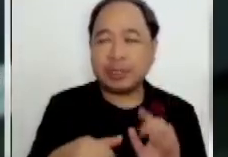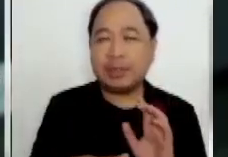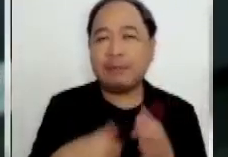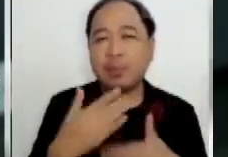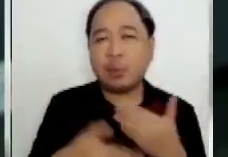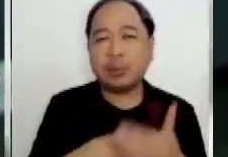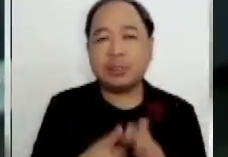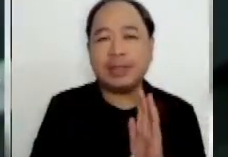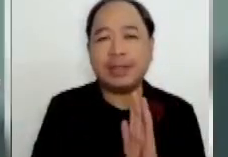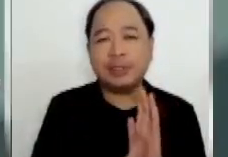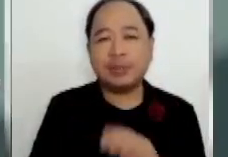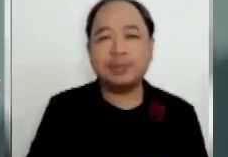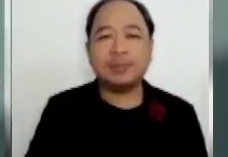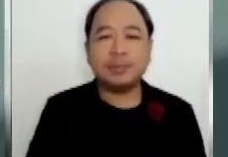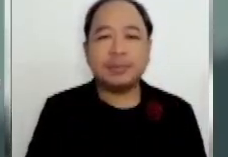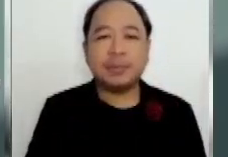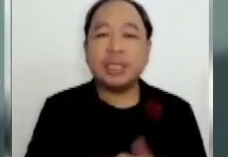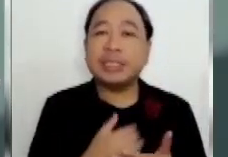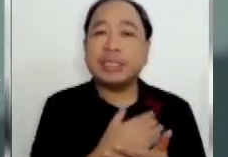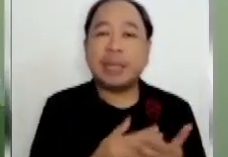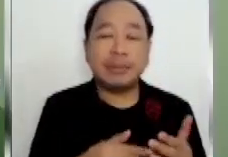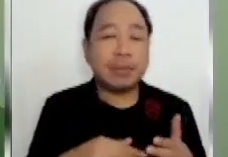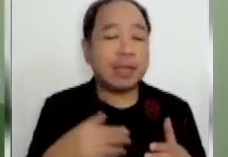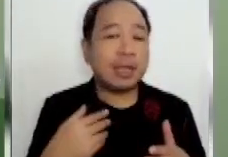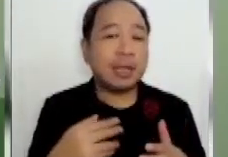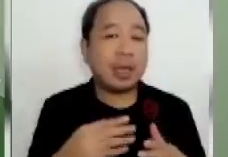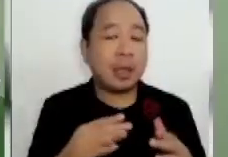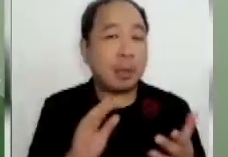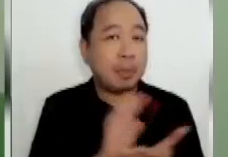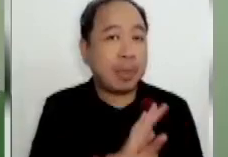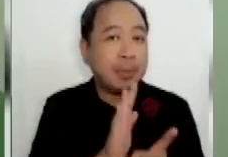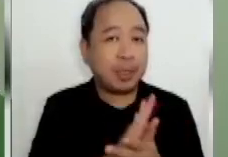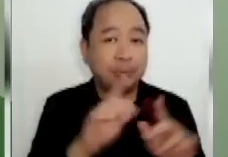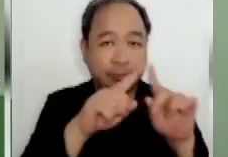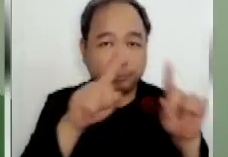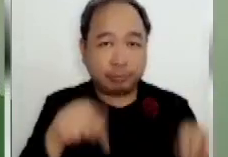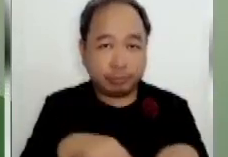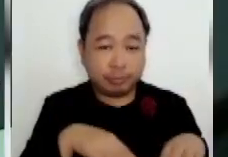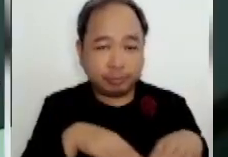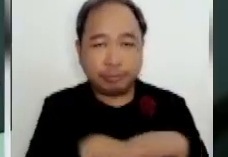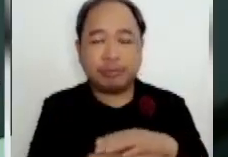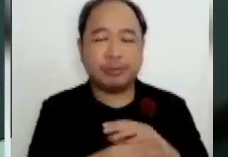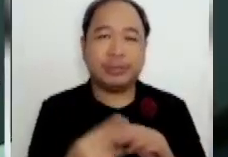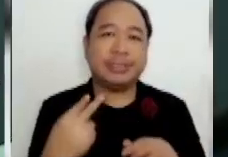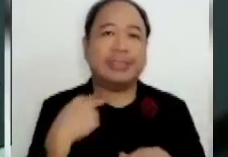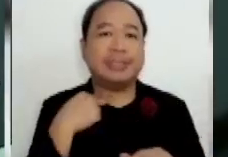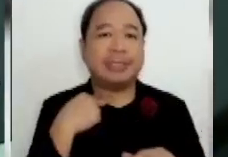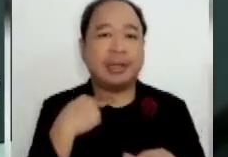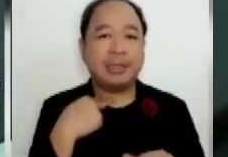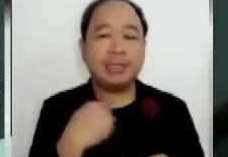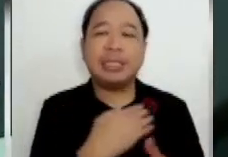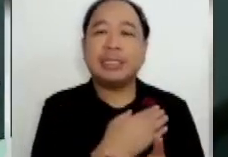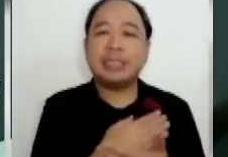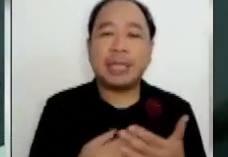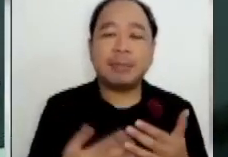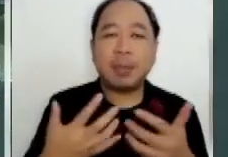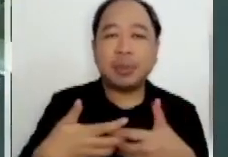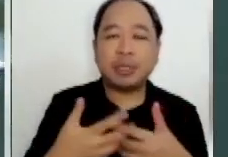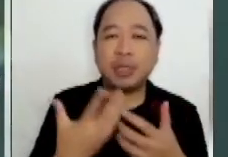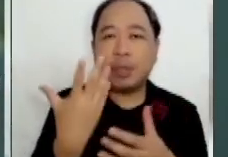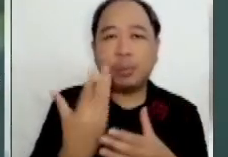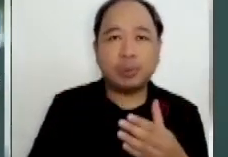lang ng mga nag-jam na balota. May mga vote counting machine naman sa ilang presinto na ilang beses na matay dahil sa power